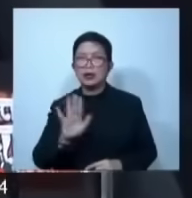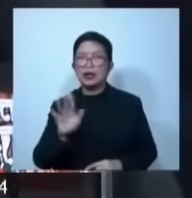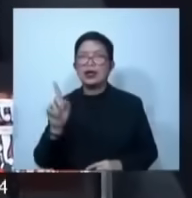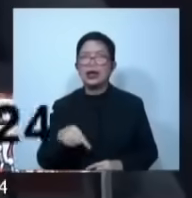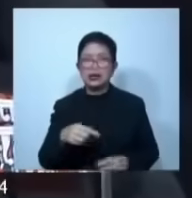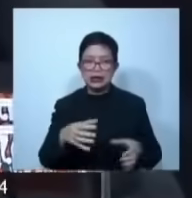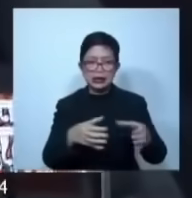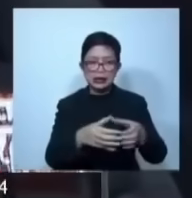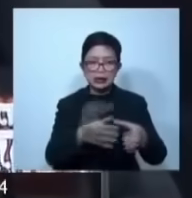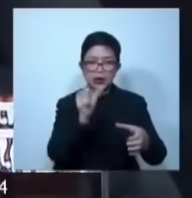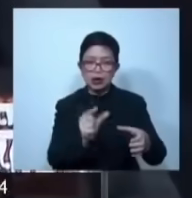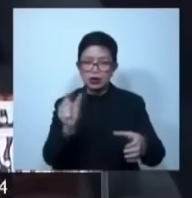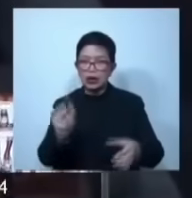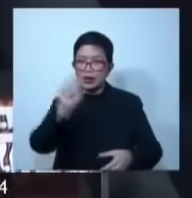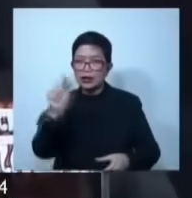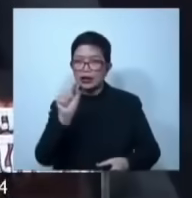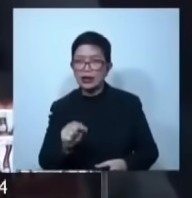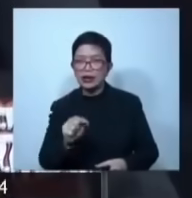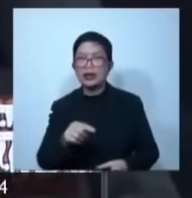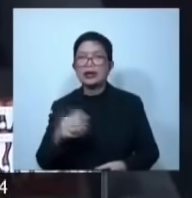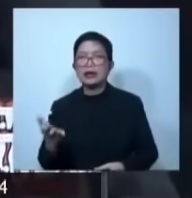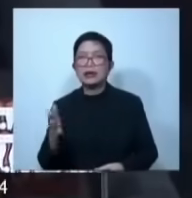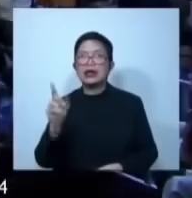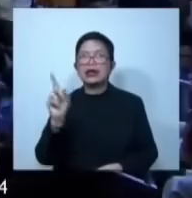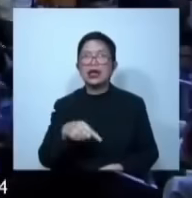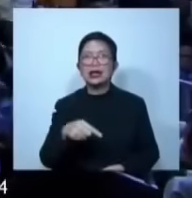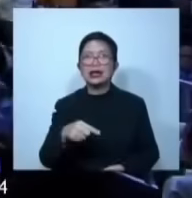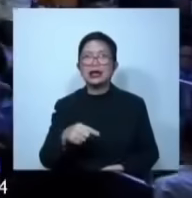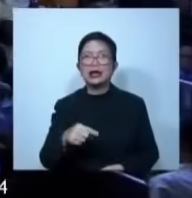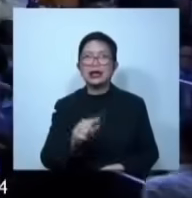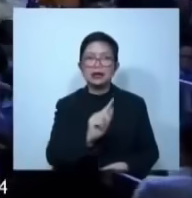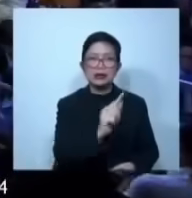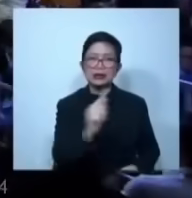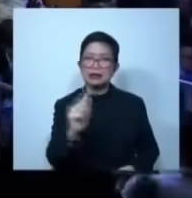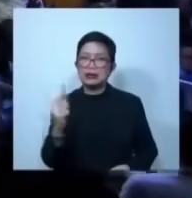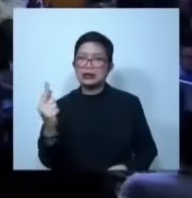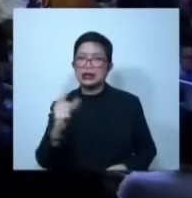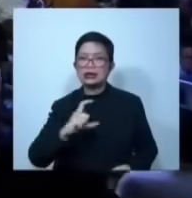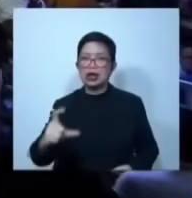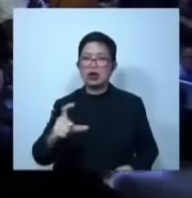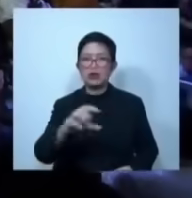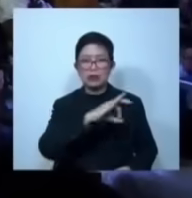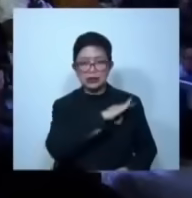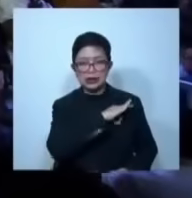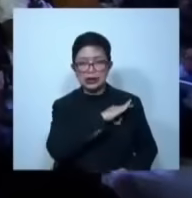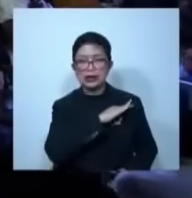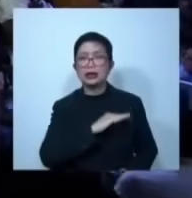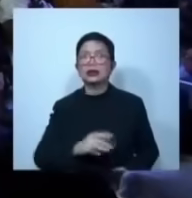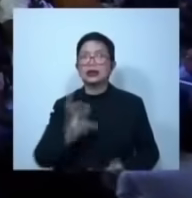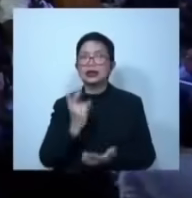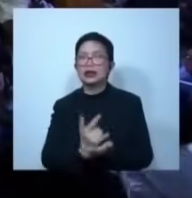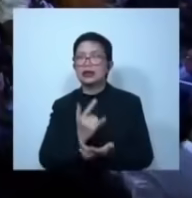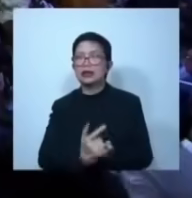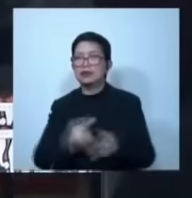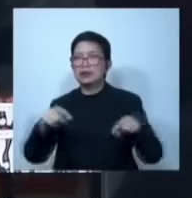panelis tapi pertanyaan akan datang dari masing-masing calon presiden ya dan untuk itu Tetaplah